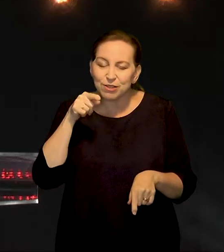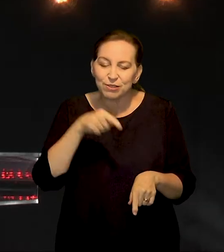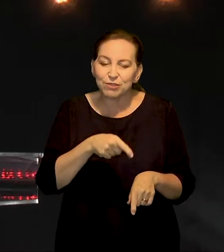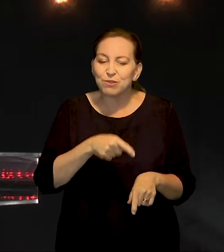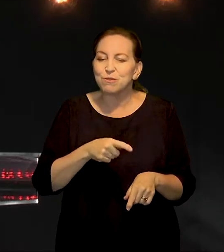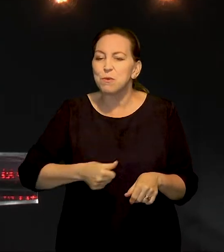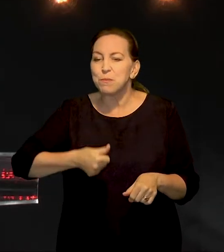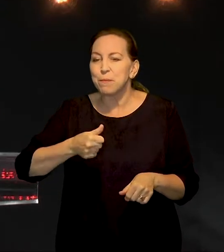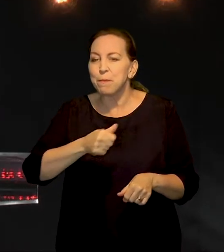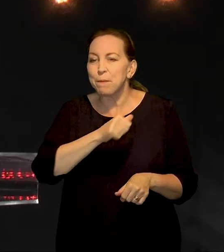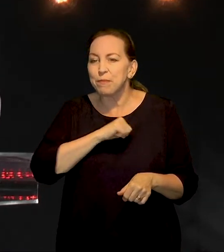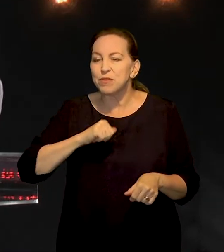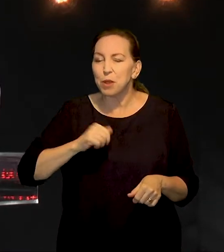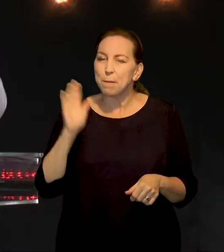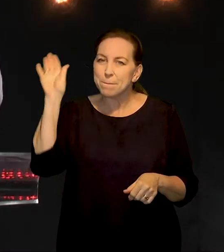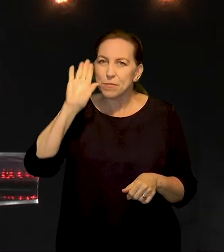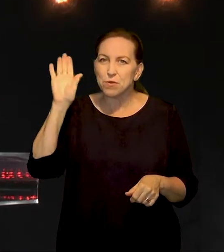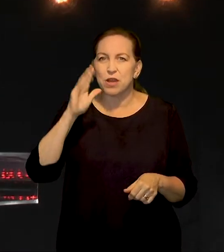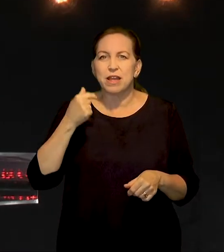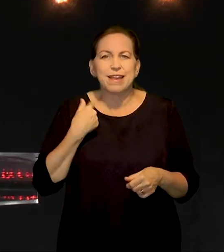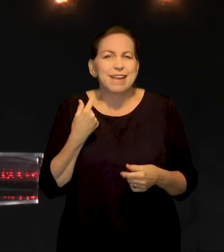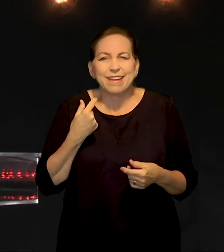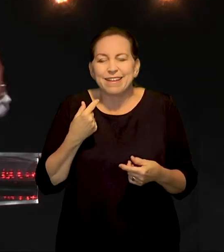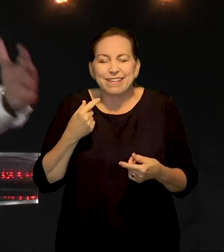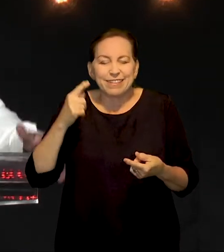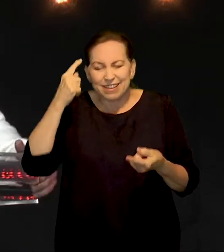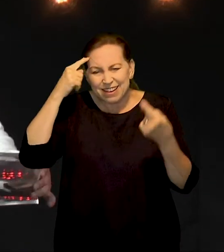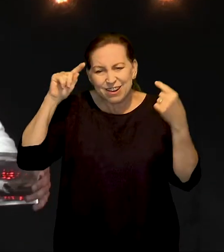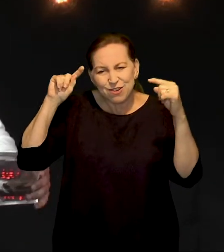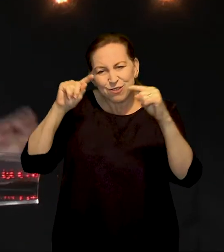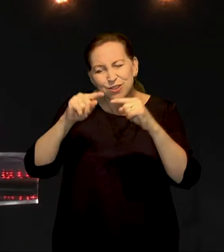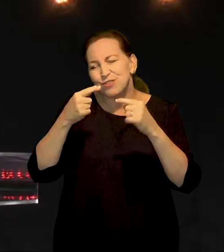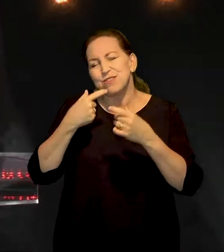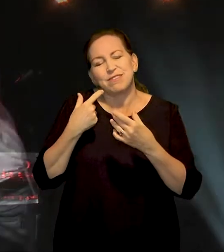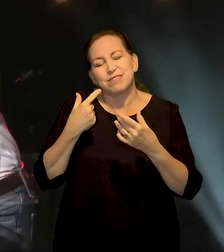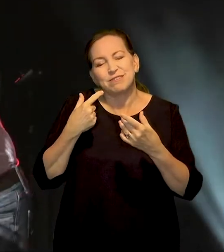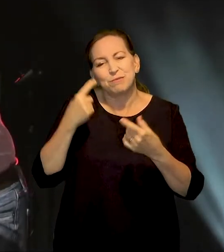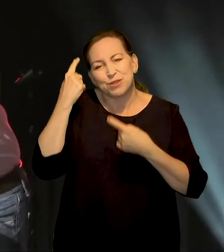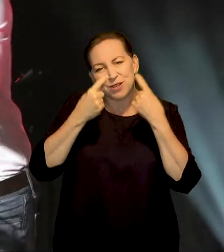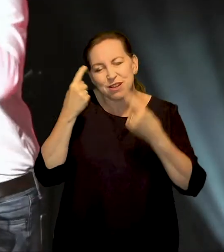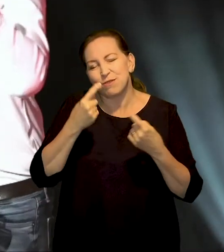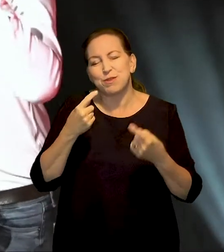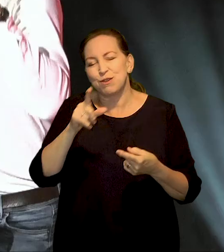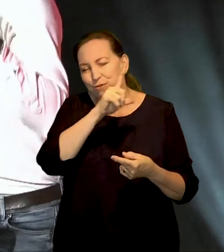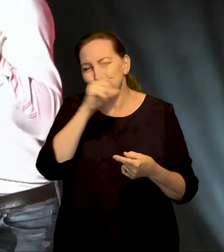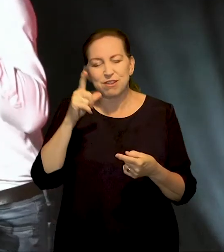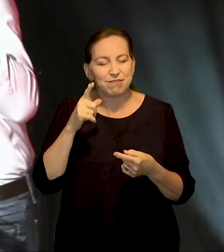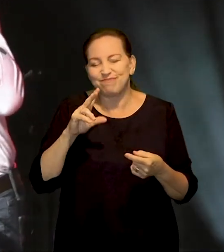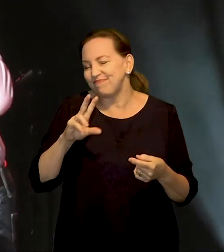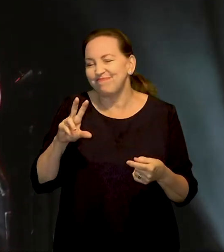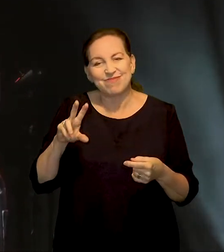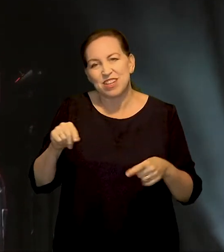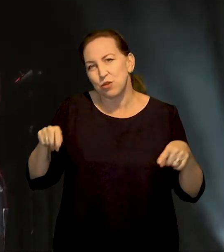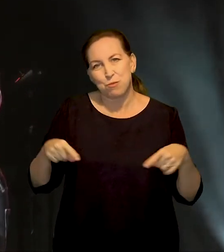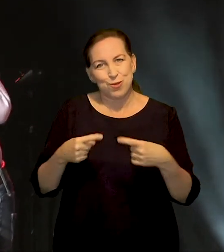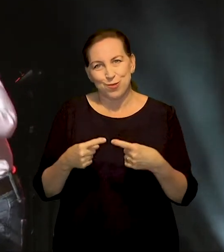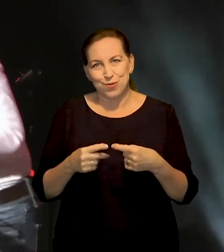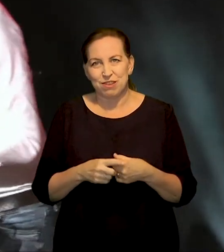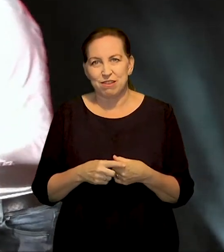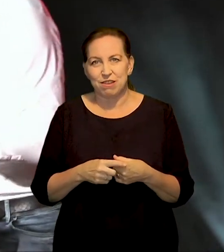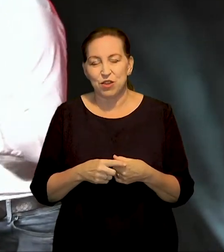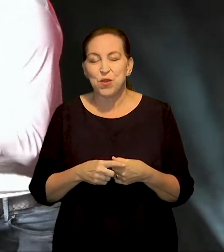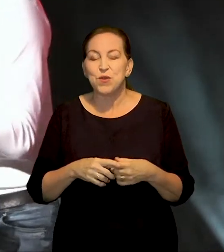pracownicy. Dlatego nikt ich nie wynajął wcześniej. Może nawet przespali tą godzinę, w której zostali